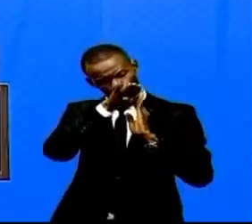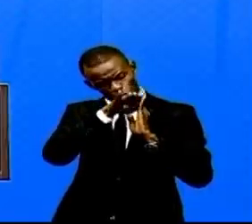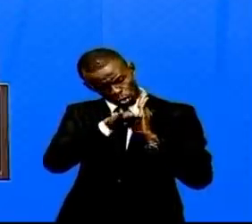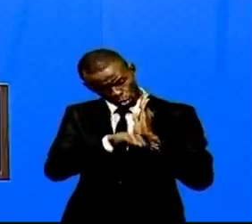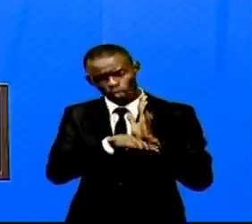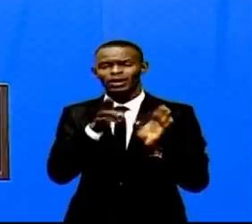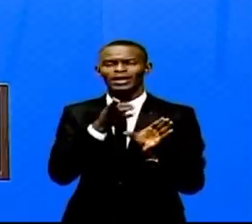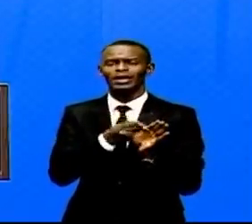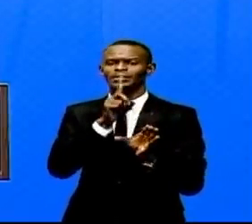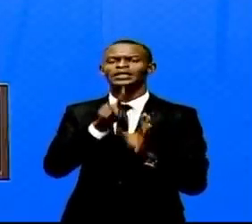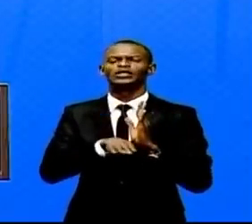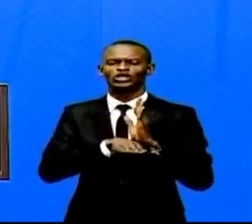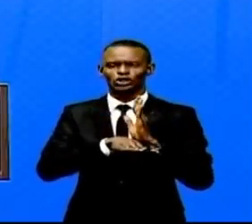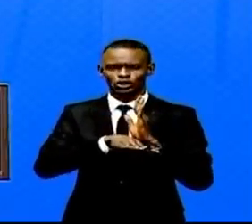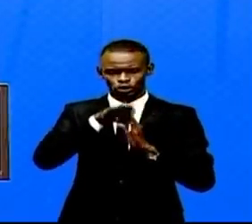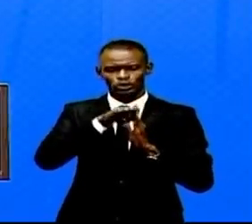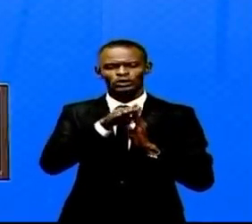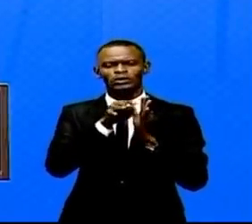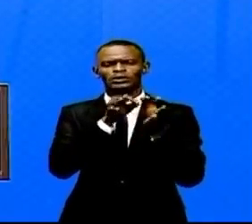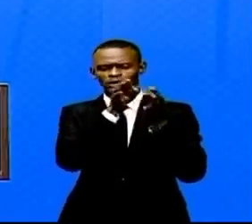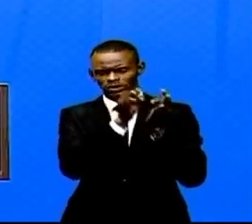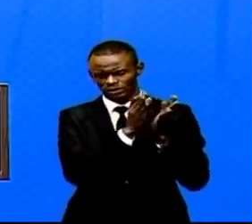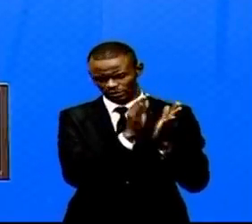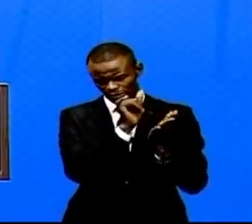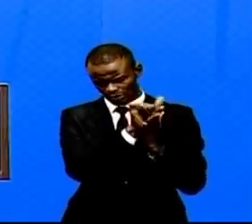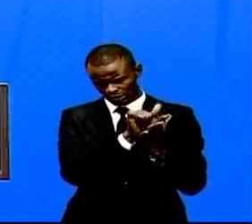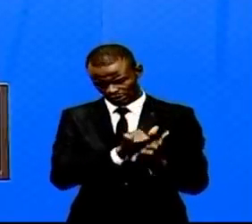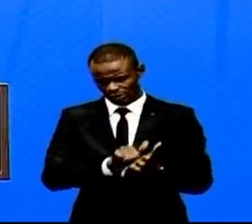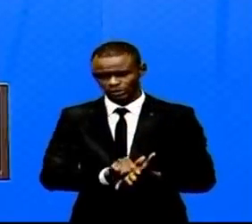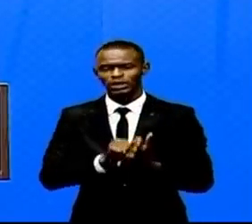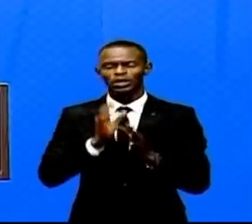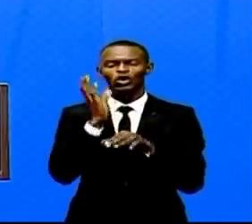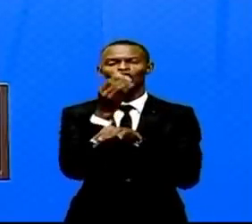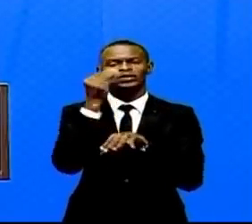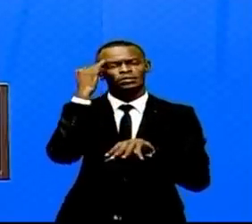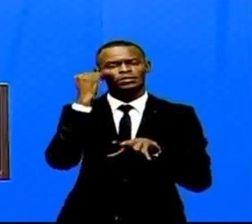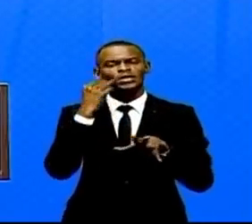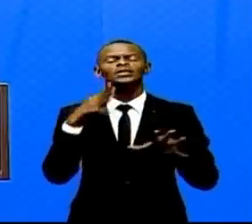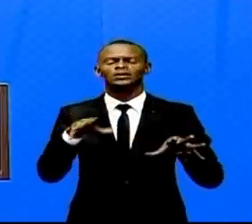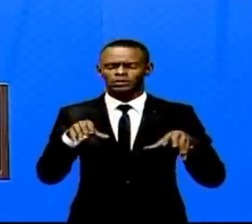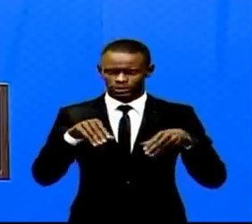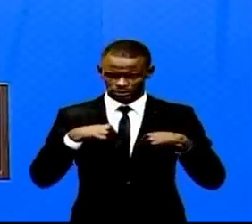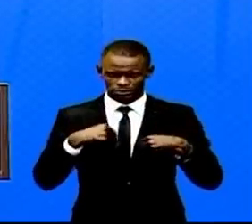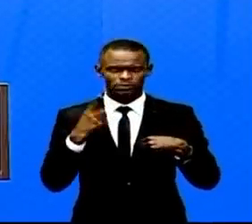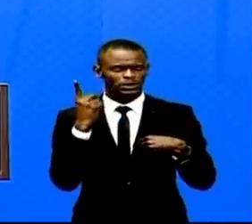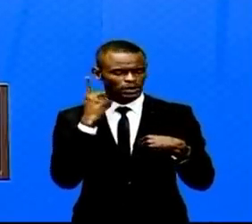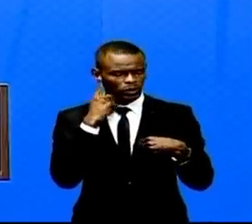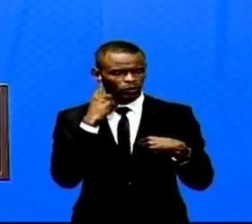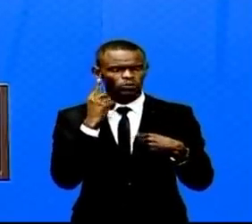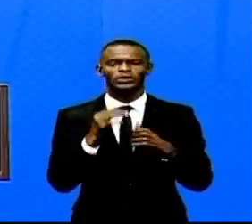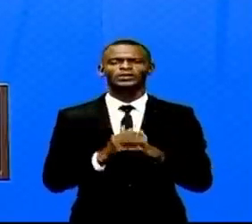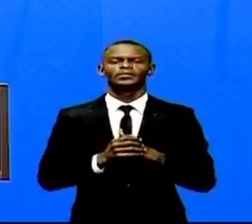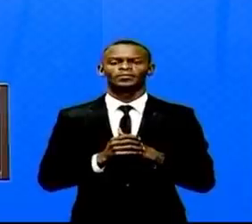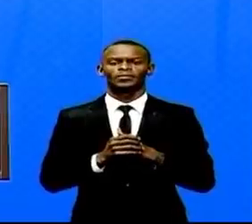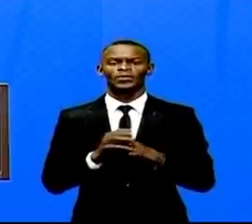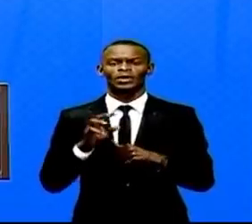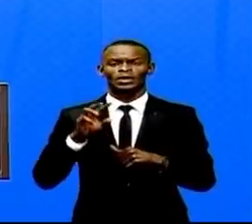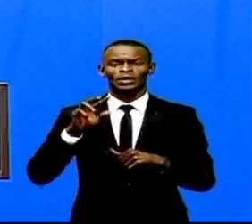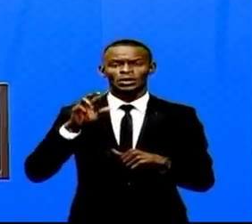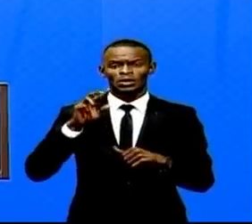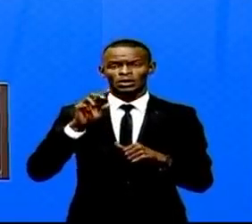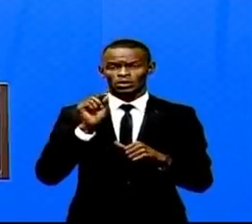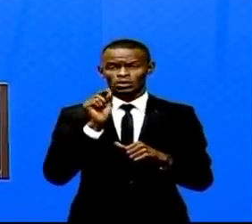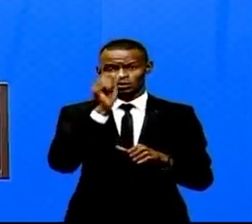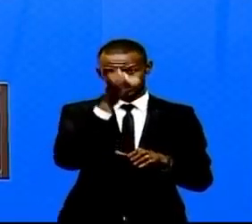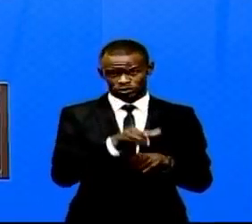Le Conseil a pris acte de cette note d'information. Au chapitre 3 du Conseil de ministres de ce jour, relatif